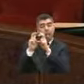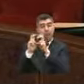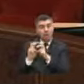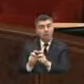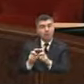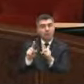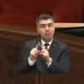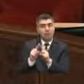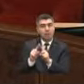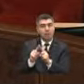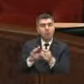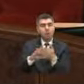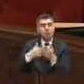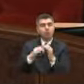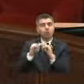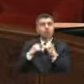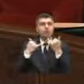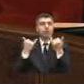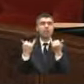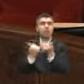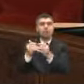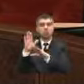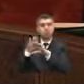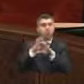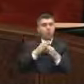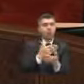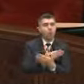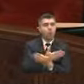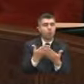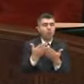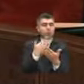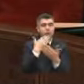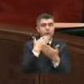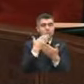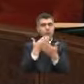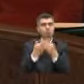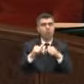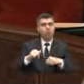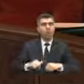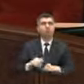استدعينا الجميع باش يمكن لنا في نفس الوقت نشجعوا الاستثمار. شكرا باش يمكن. شكرا.